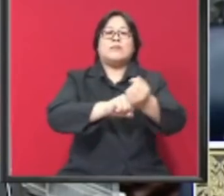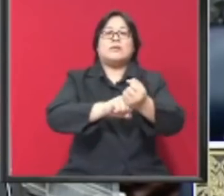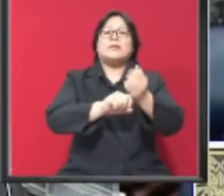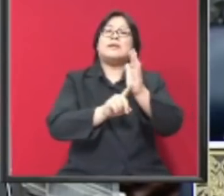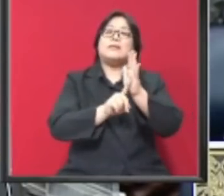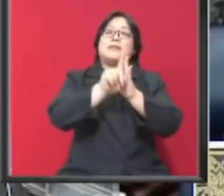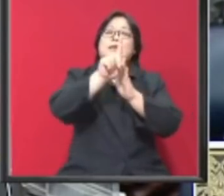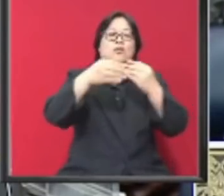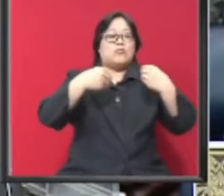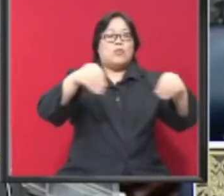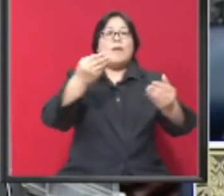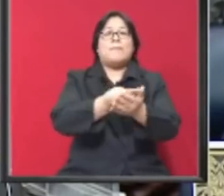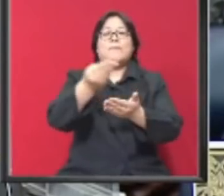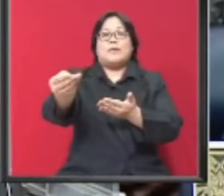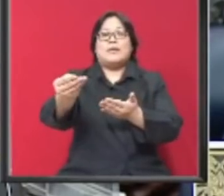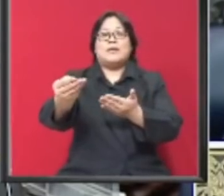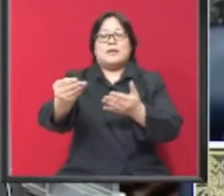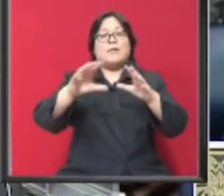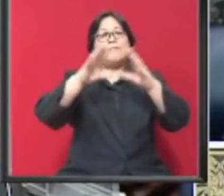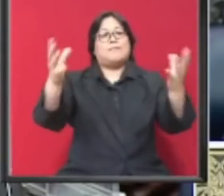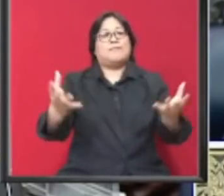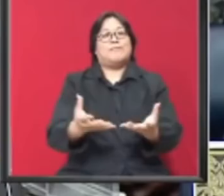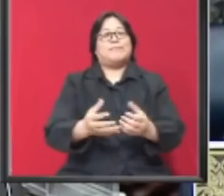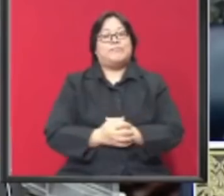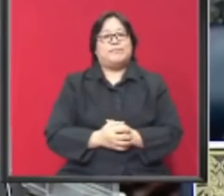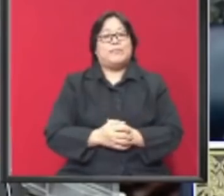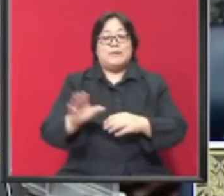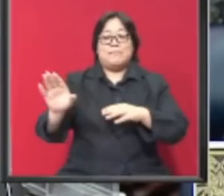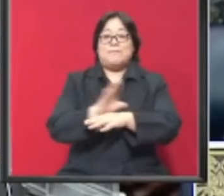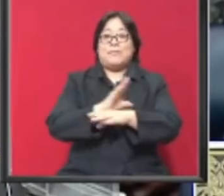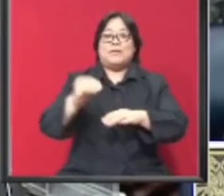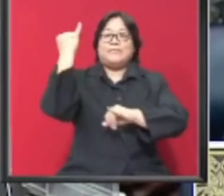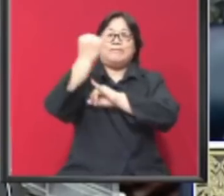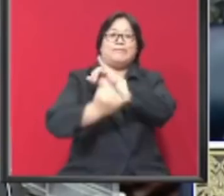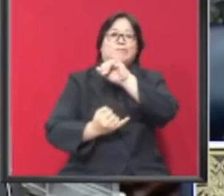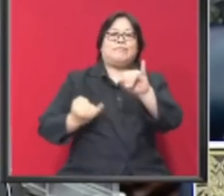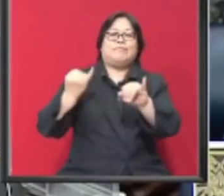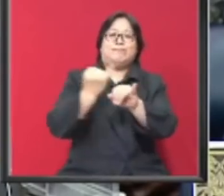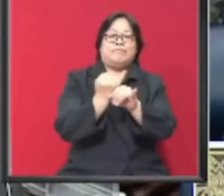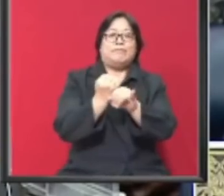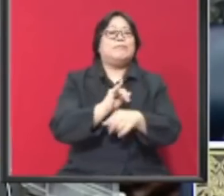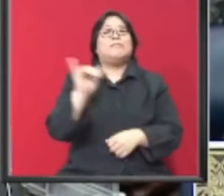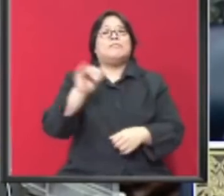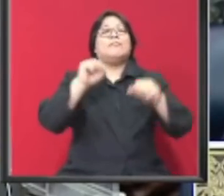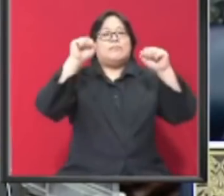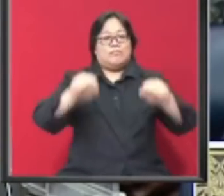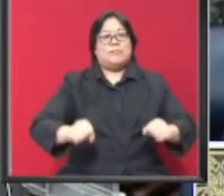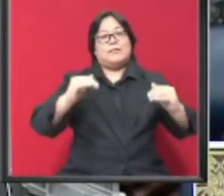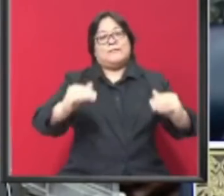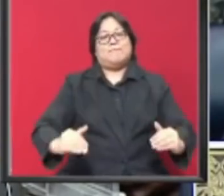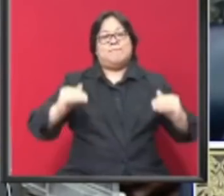tingginya jual-beli di pasaran dunia dagangan antarabangsa juga boleh